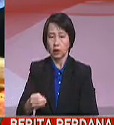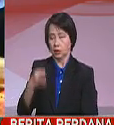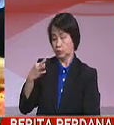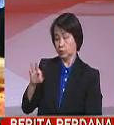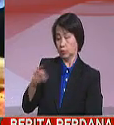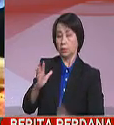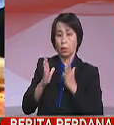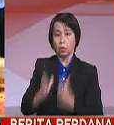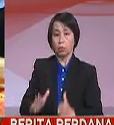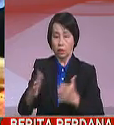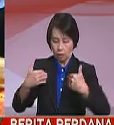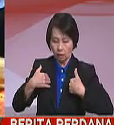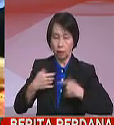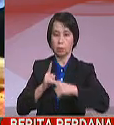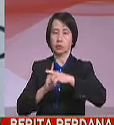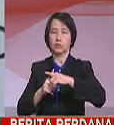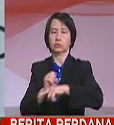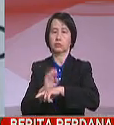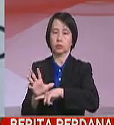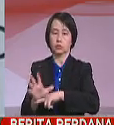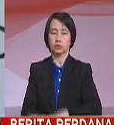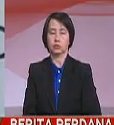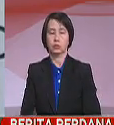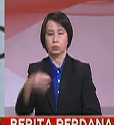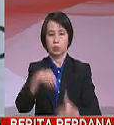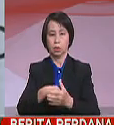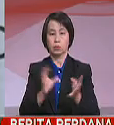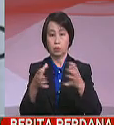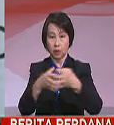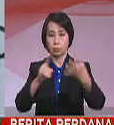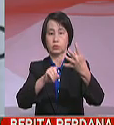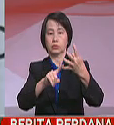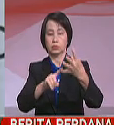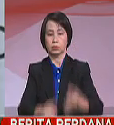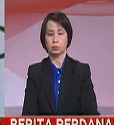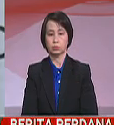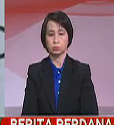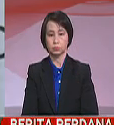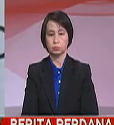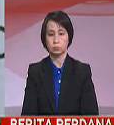19 kes telah dikesan positif COVID-19 dalam kluster berkenaan.